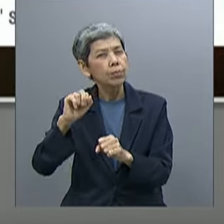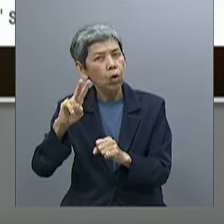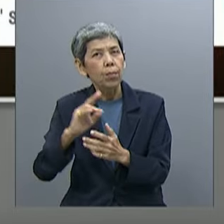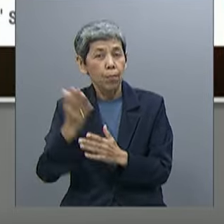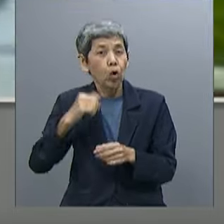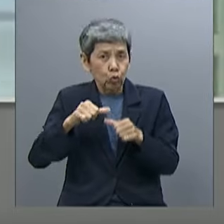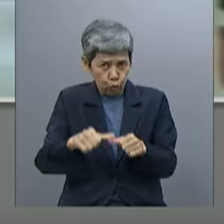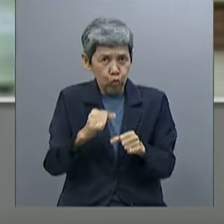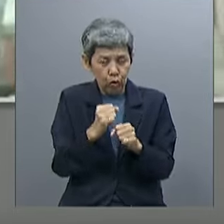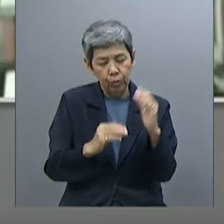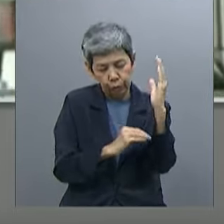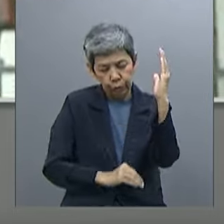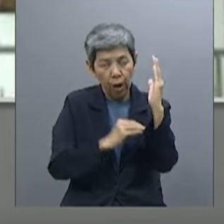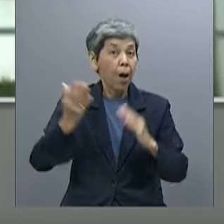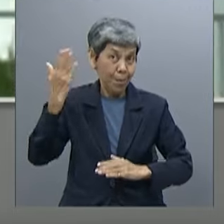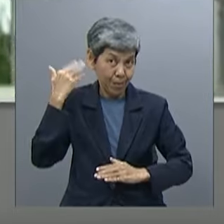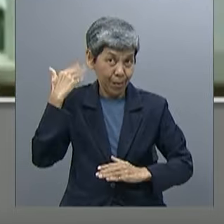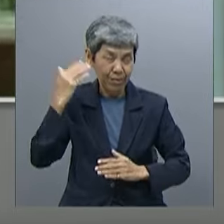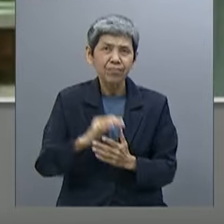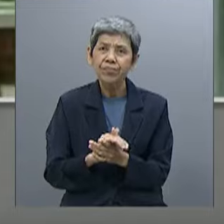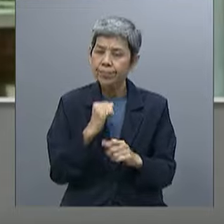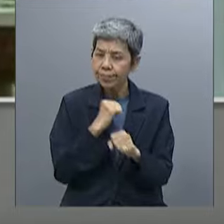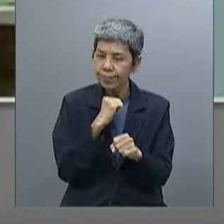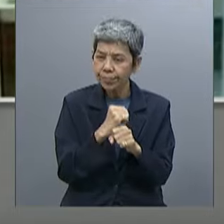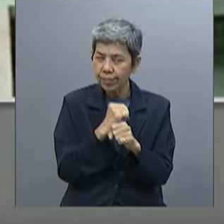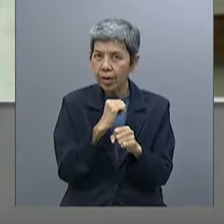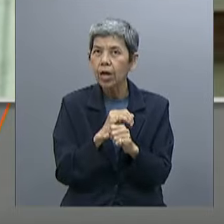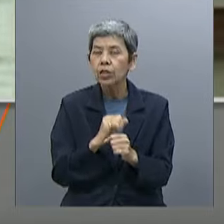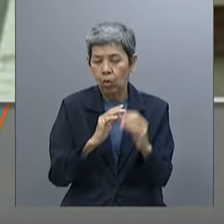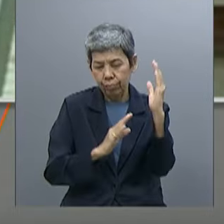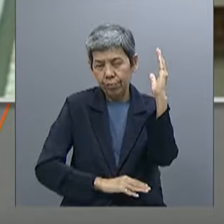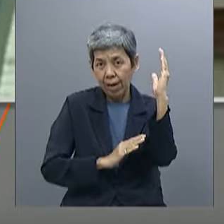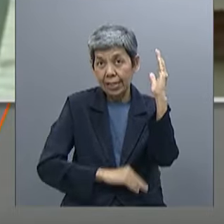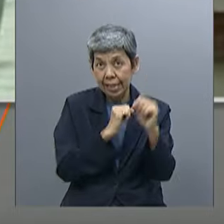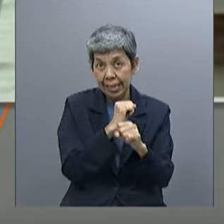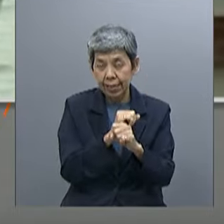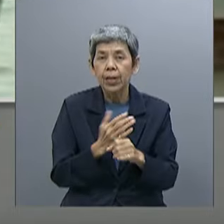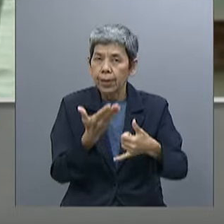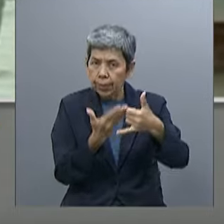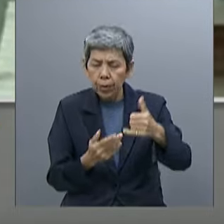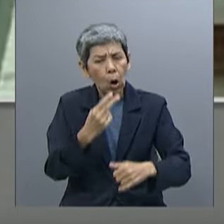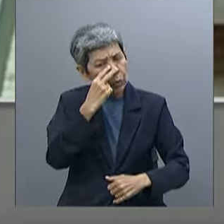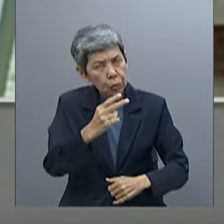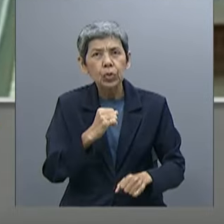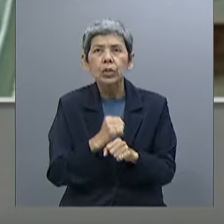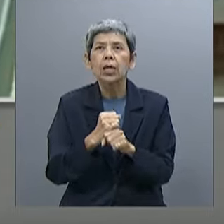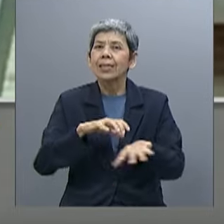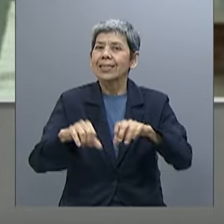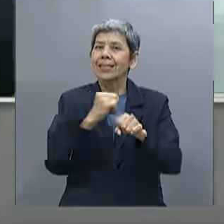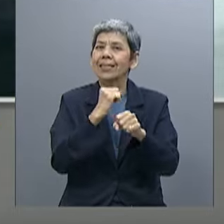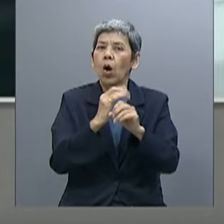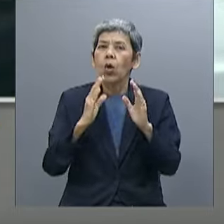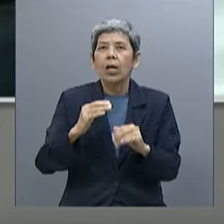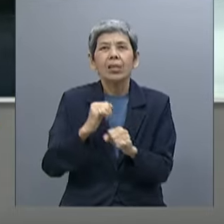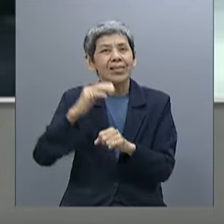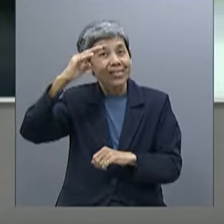คยอยู่ในพื้นที่จังหวัดชายแดนภาคใต้เพราะทำงานอยู่ในสมช.ส่วนหน้าค่ะคุณกนวีก็ยอมรับว่าการปฏิบัติงานของเจ้าหน้า